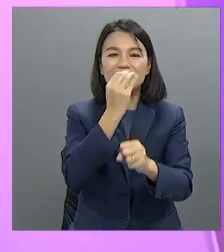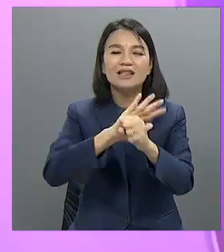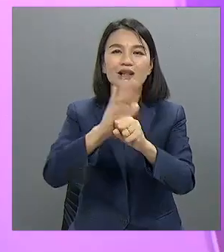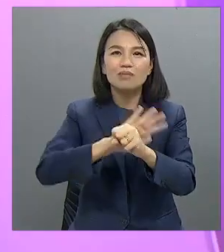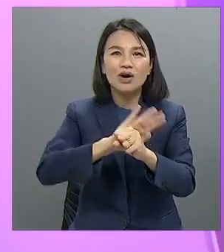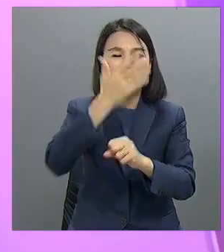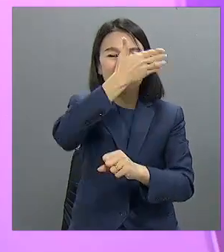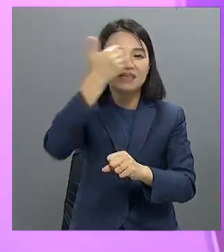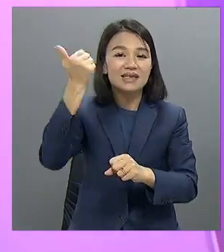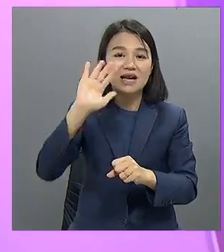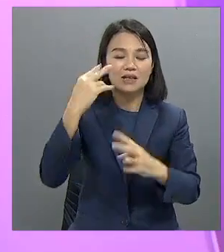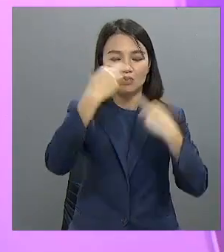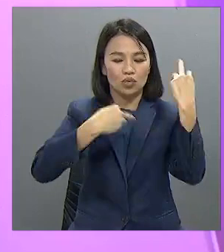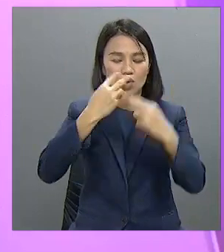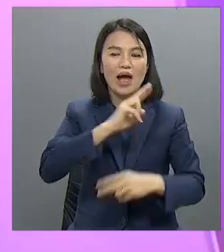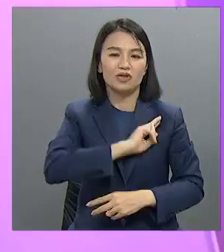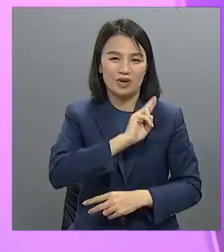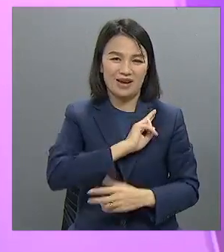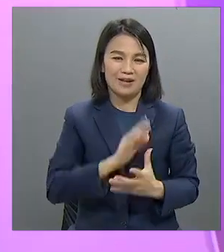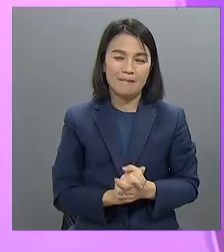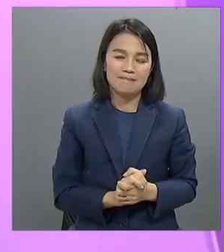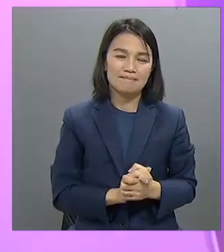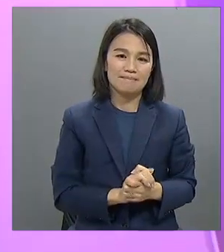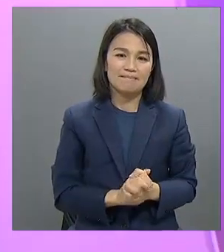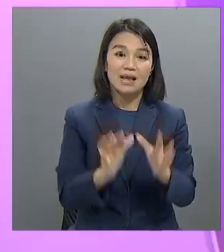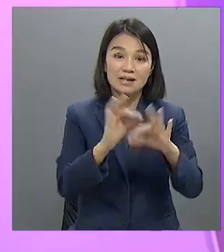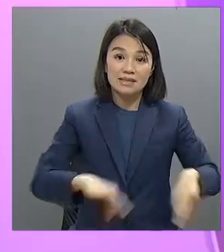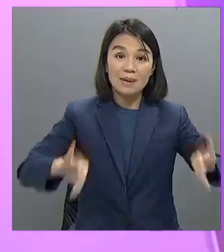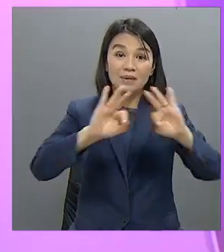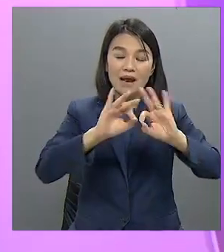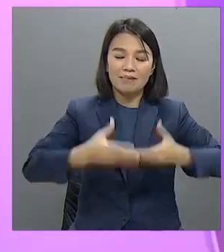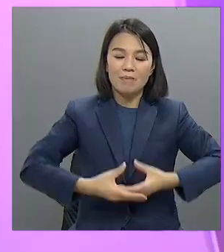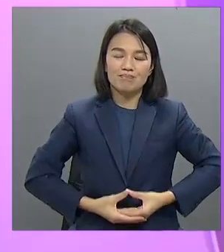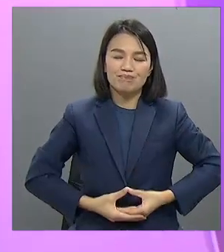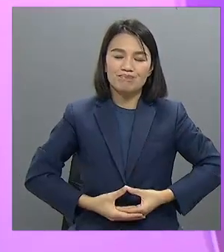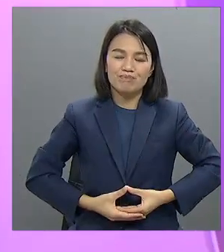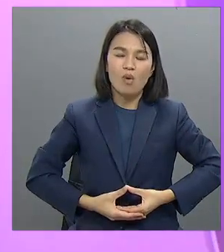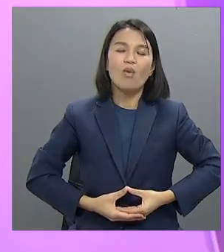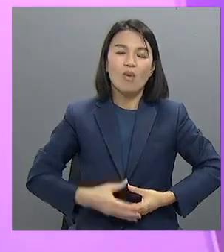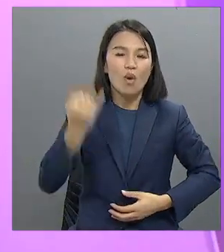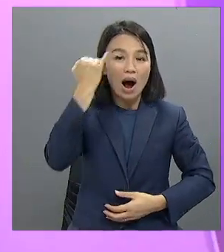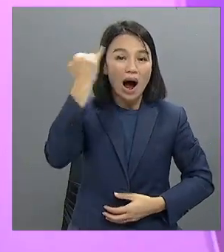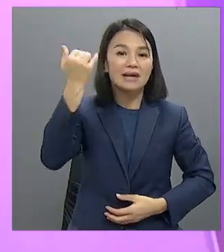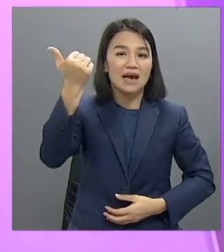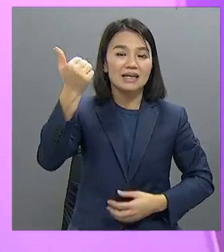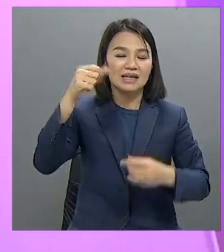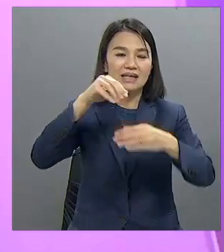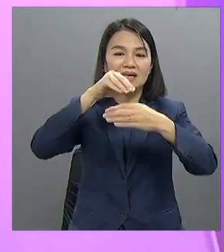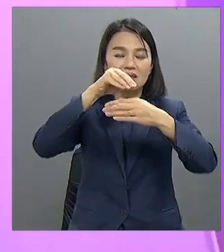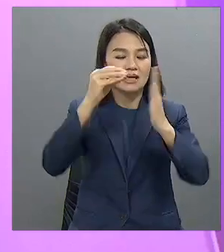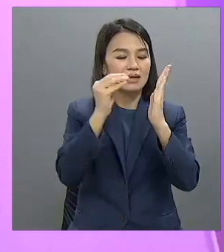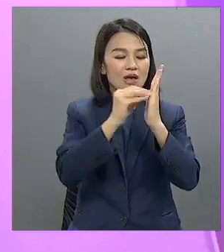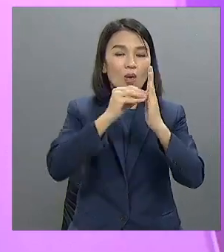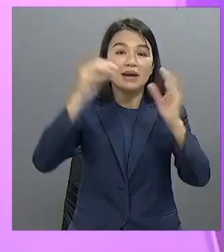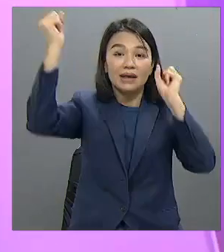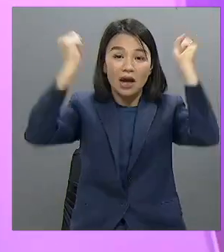ด้วยนะคะมาดูในเรื่องของที่ปฏิบัติธรรมหน่อยเป็นอีกหนึ่งไอเดียที่น่าสนใจที่จังหวัดนครสวรรค์อย่างเวลาที่เราไปปฏิบัติธรรมนะคะ